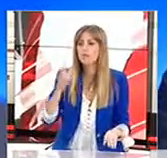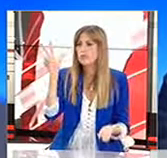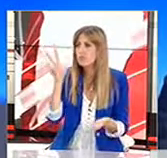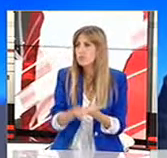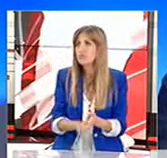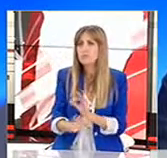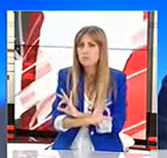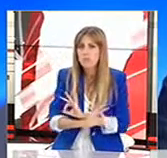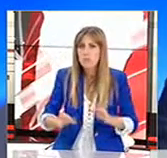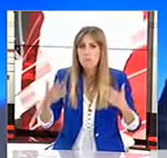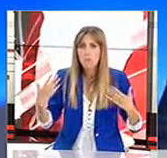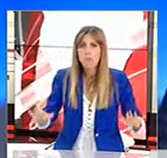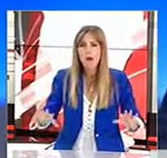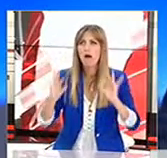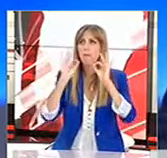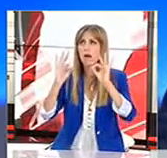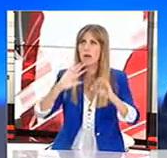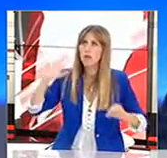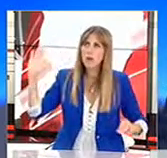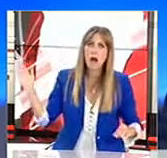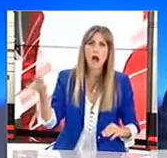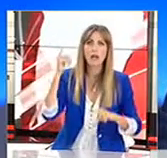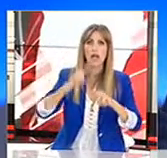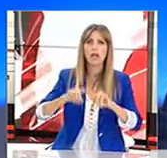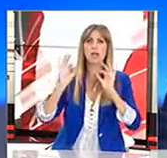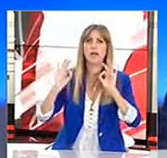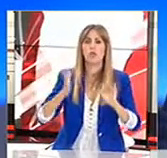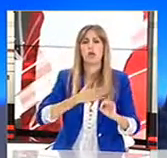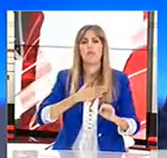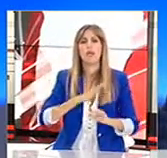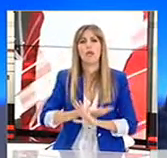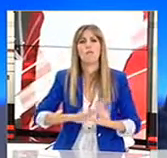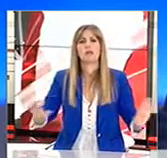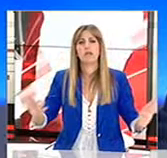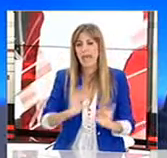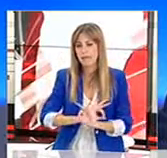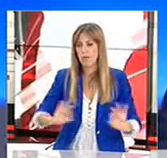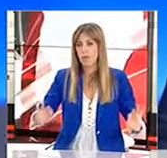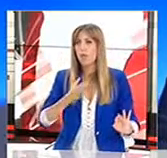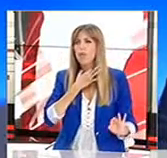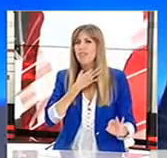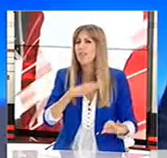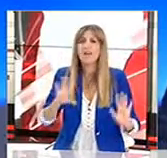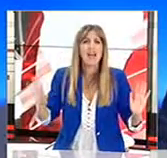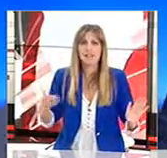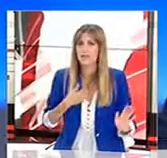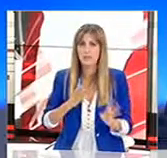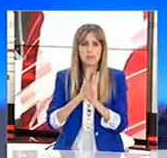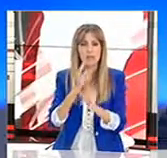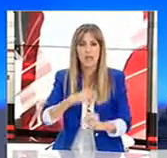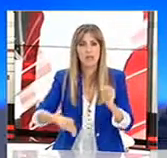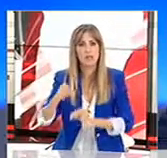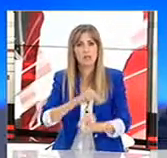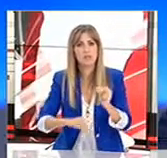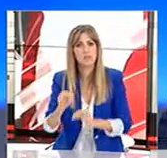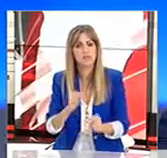της Μακεδονίας, της αρχαίας ελληνικής Μακεδονίας. Εμείς λοιπόν δεν έχουμε κανένα λόγο να προβούμε σε μια